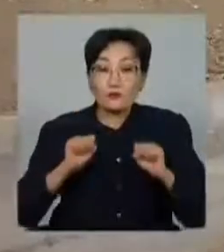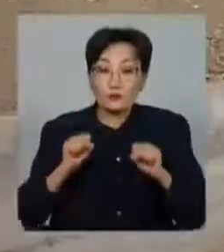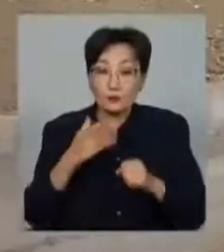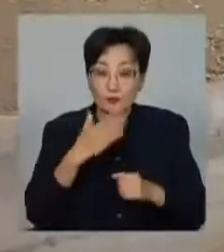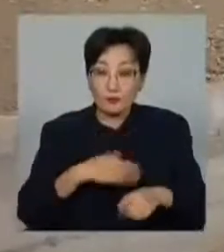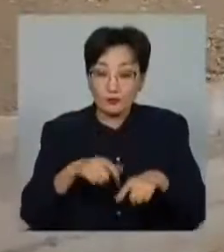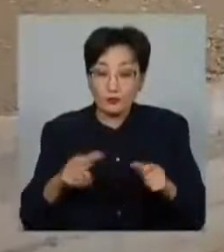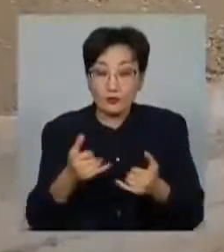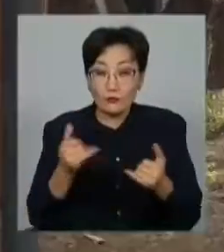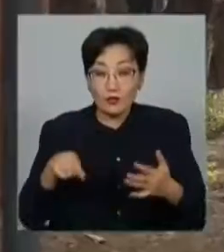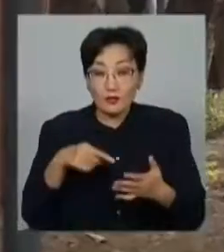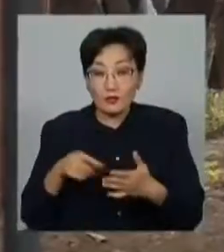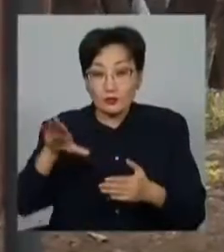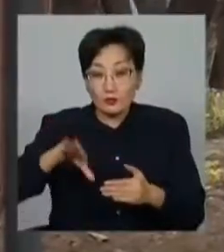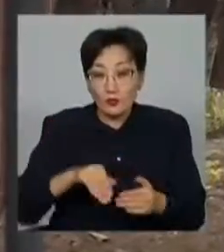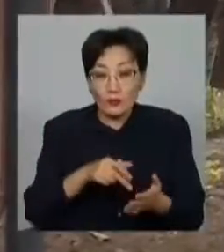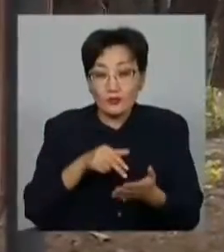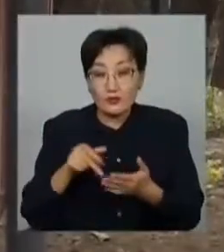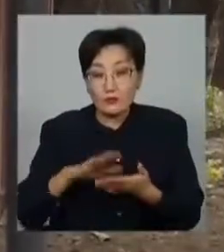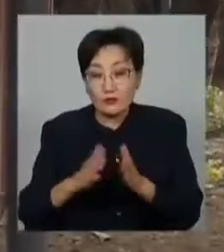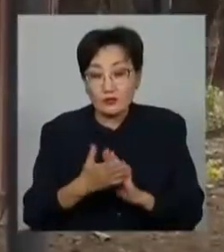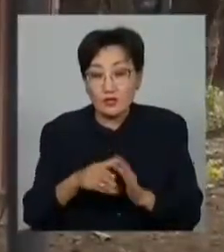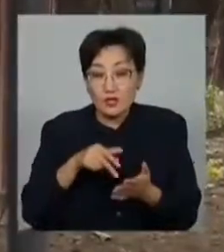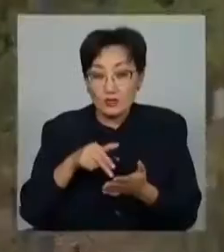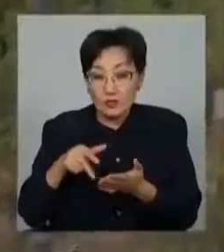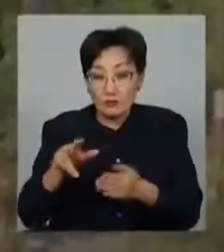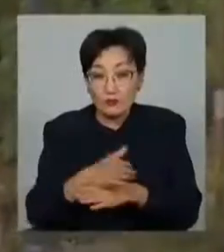сүйер қауым үшін қаладан тауға дейін ыңғайлы жағдайда жаяу